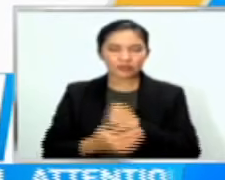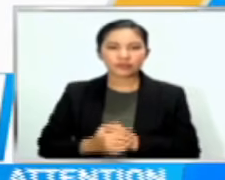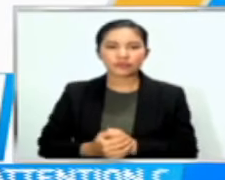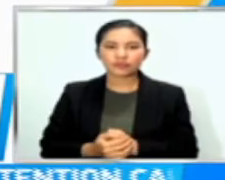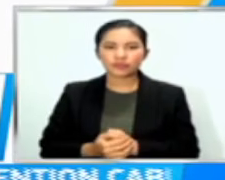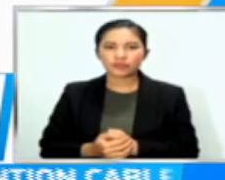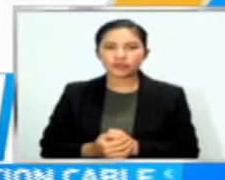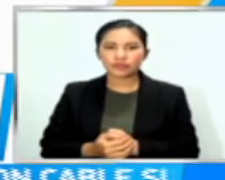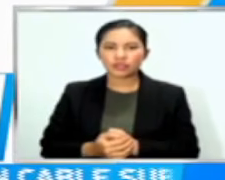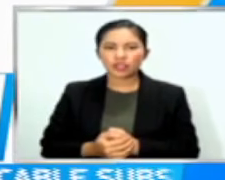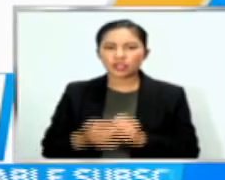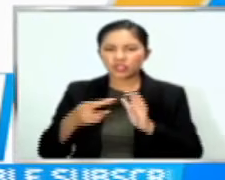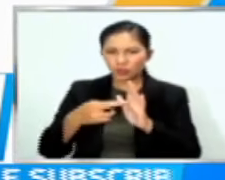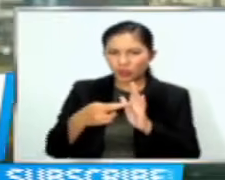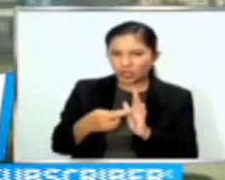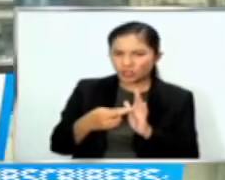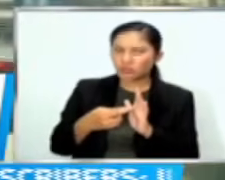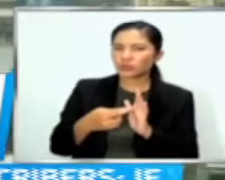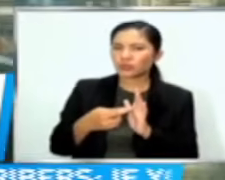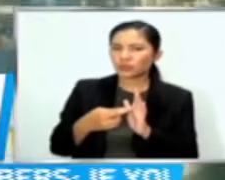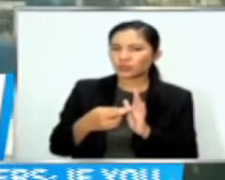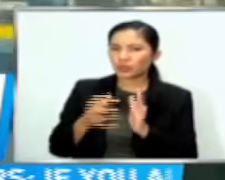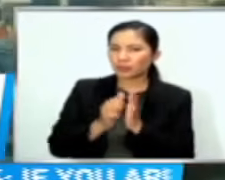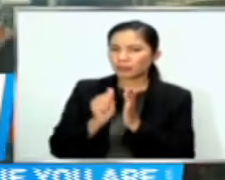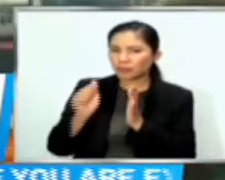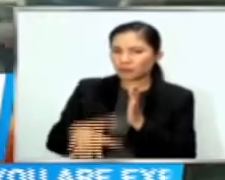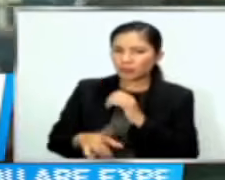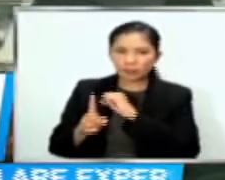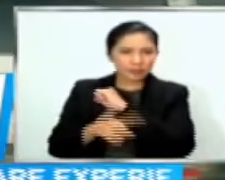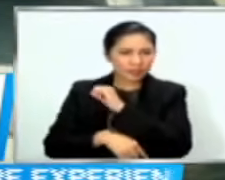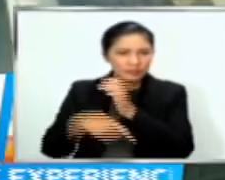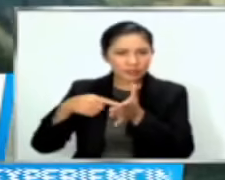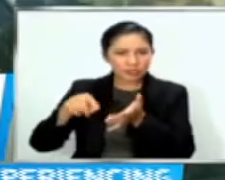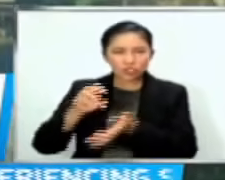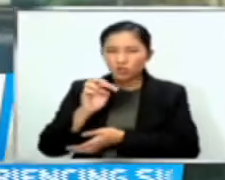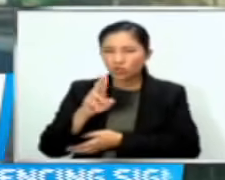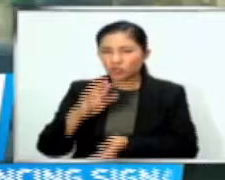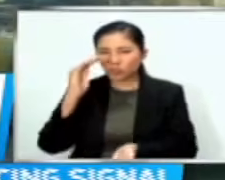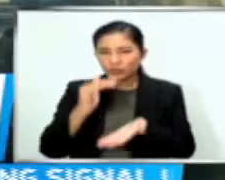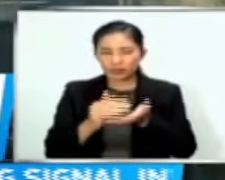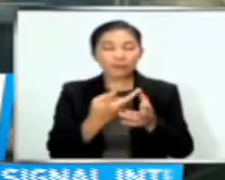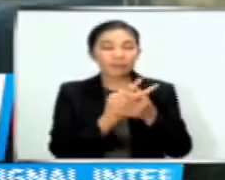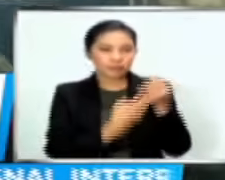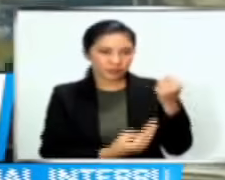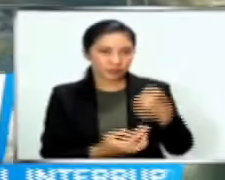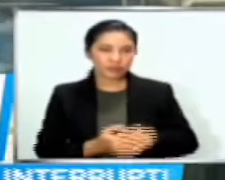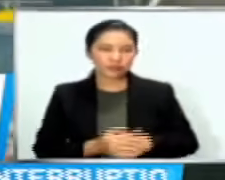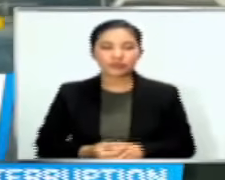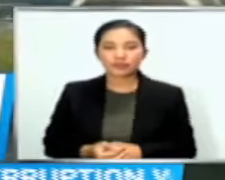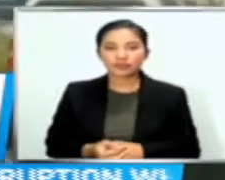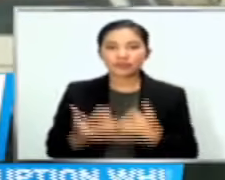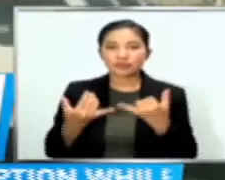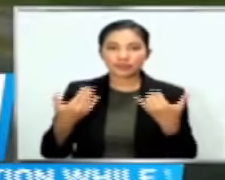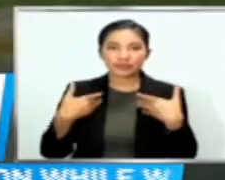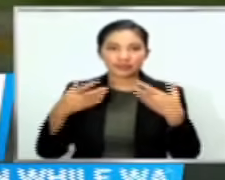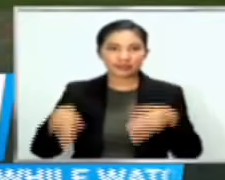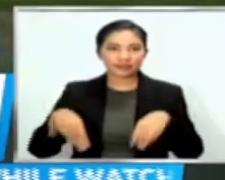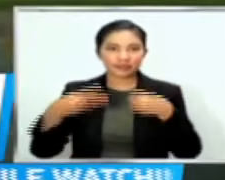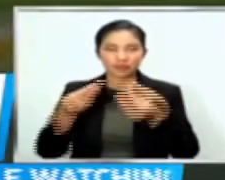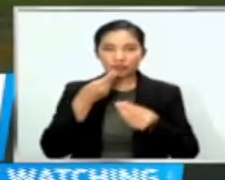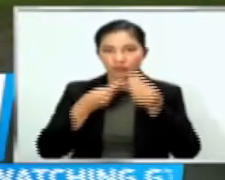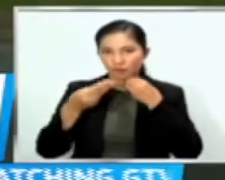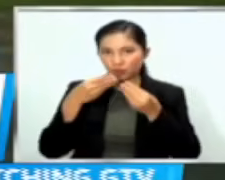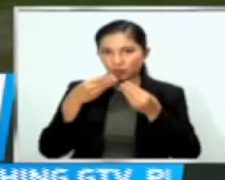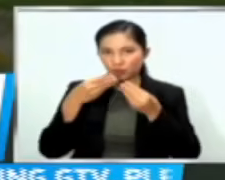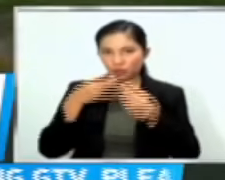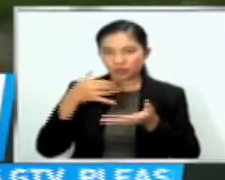or i-lower? Both. Sa ngayon, nagbibigay ng food assistance ang OWA sa mga nangangailangan nito sa UAE. May